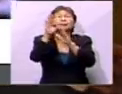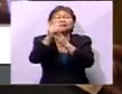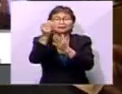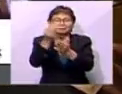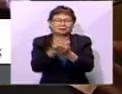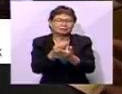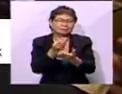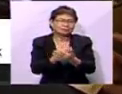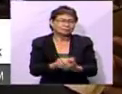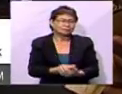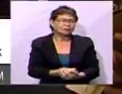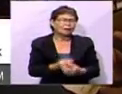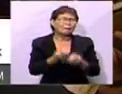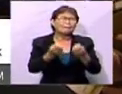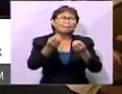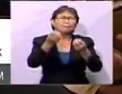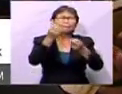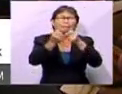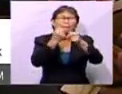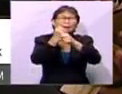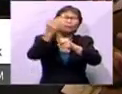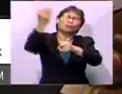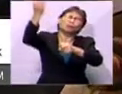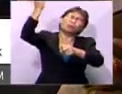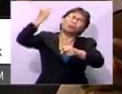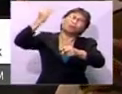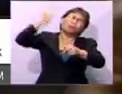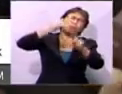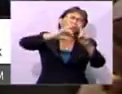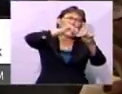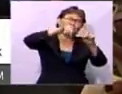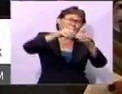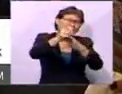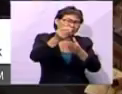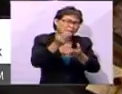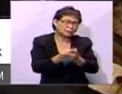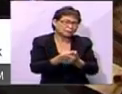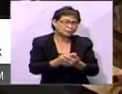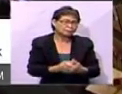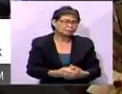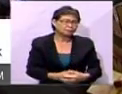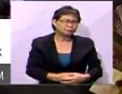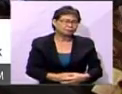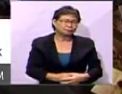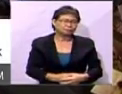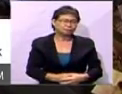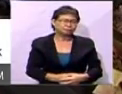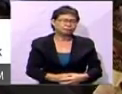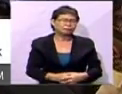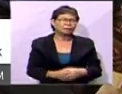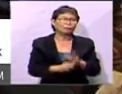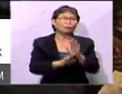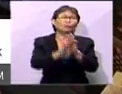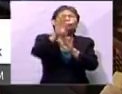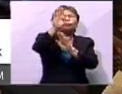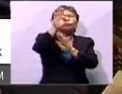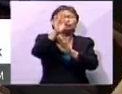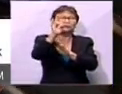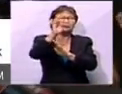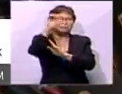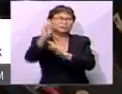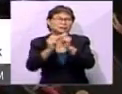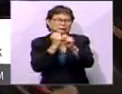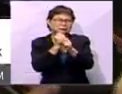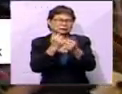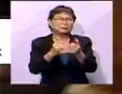year. Yeah, many years ago it was like 1 billion. Yeah, so it has grown over the years at 22%, and we're expecting it to grow this year by 57%. Because